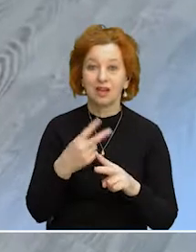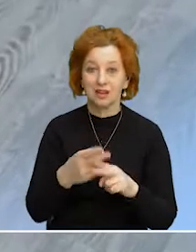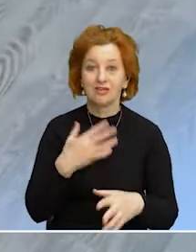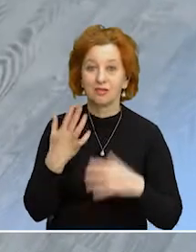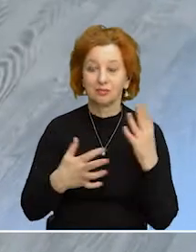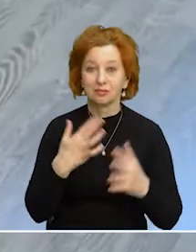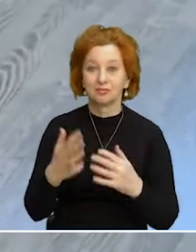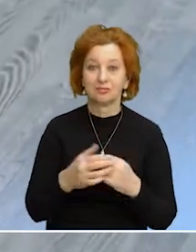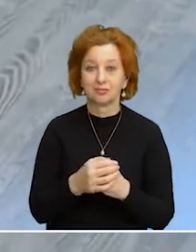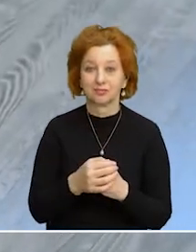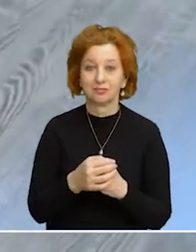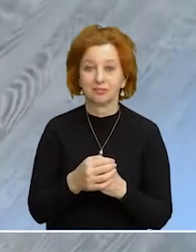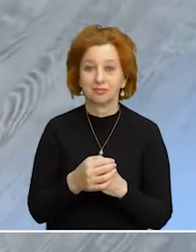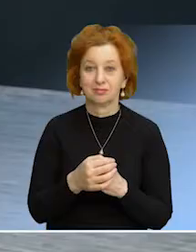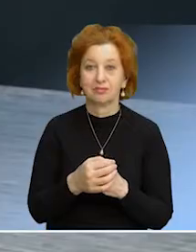этого упражнения.